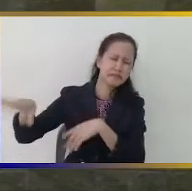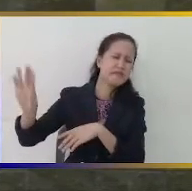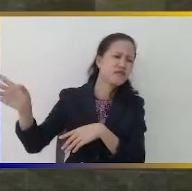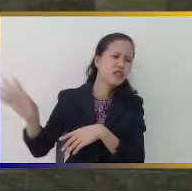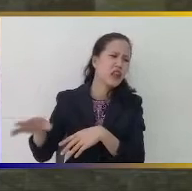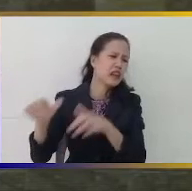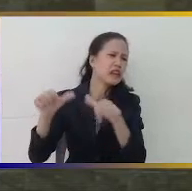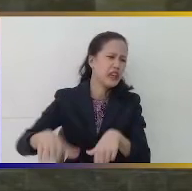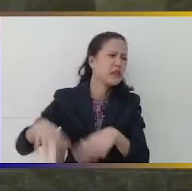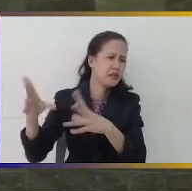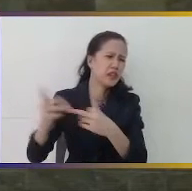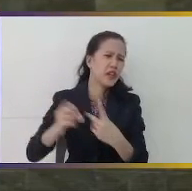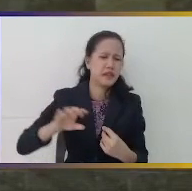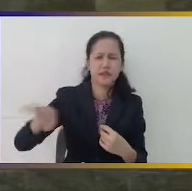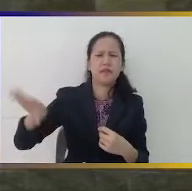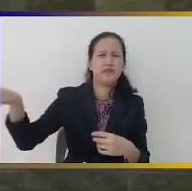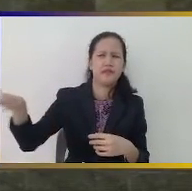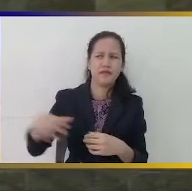naman yung gagawin mo eh.